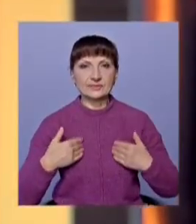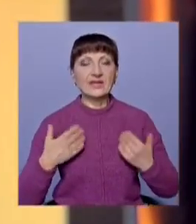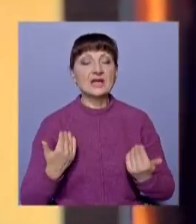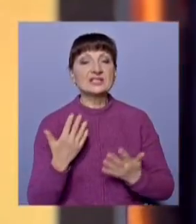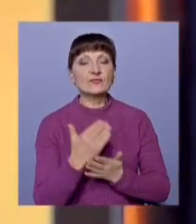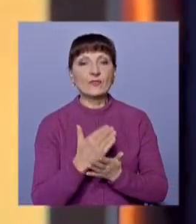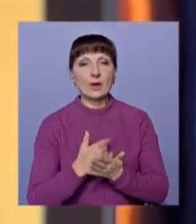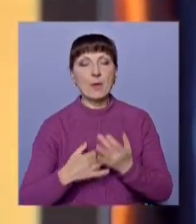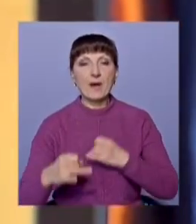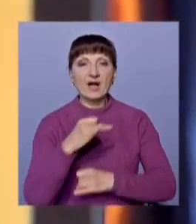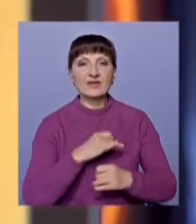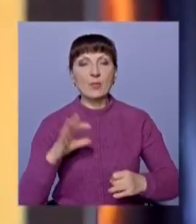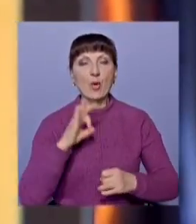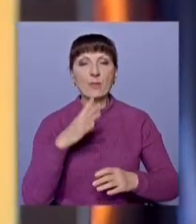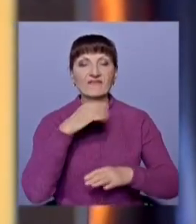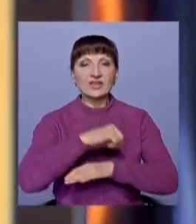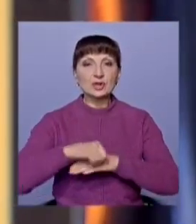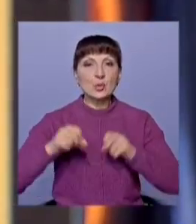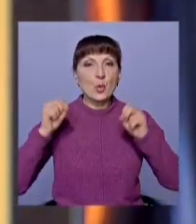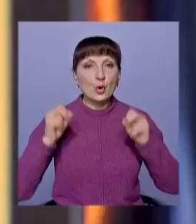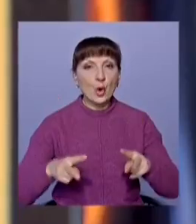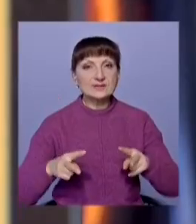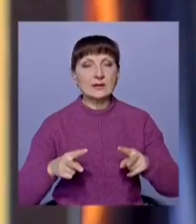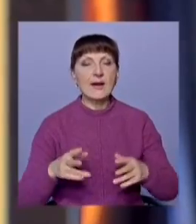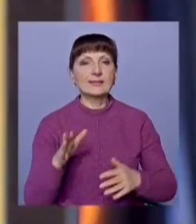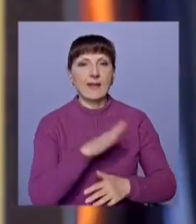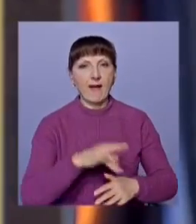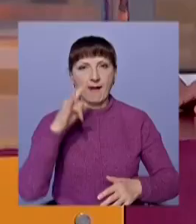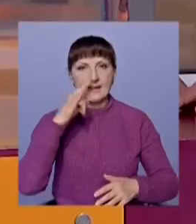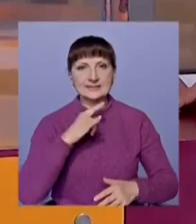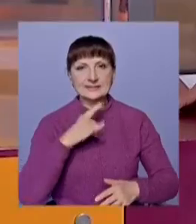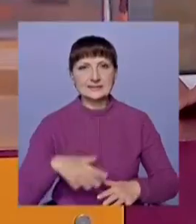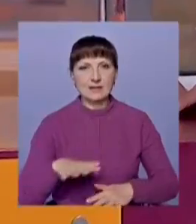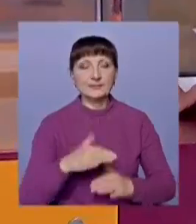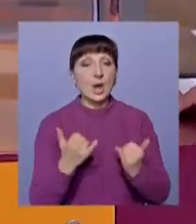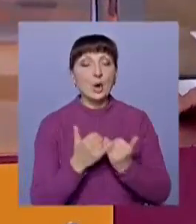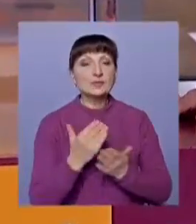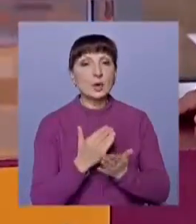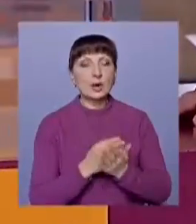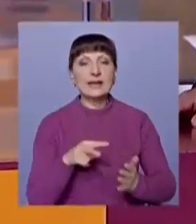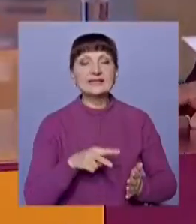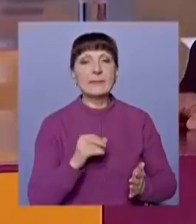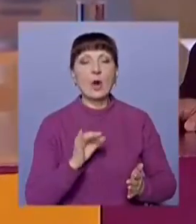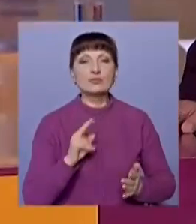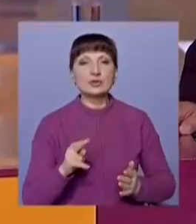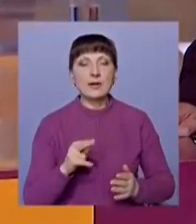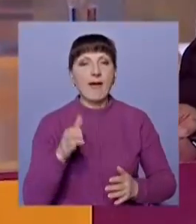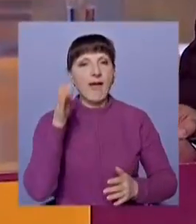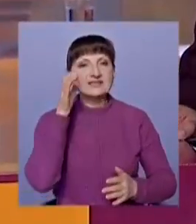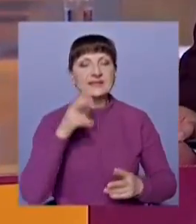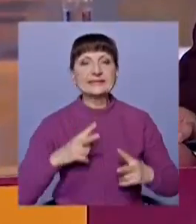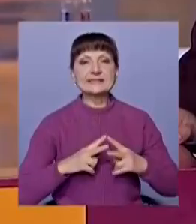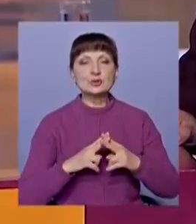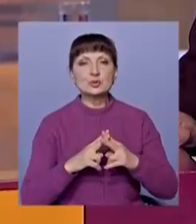Сейтказин, и сегодня мы поговорим о внешних угрозах и вызовах для Казахстана. Гость программы Лидия Пархомчик, эксперт